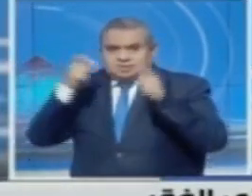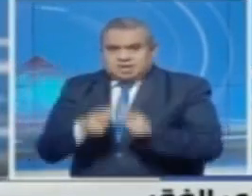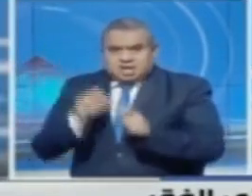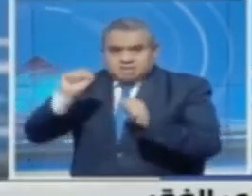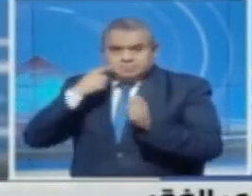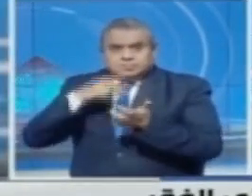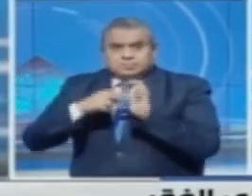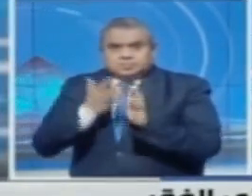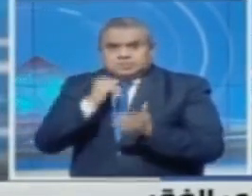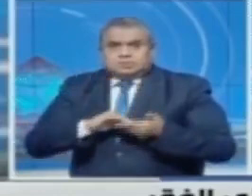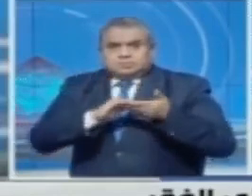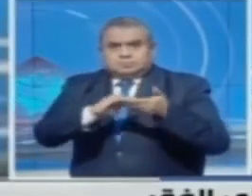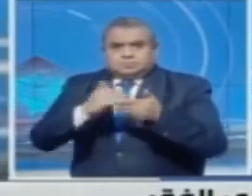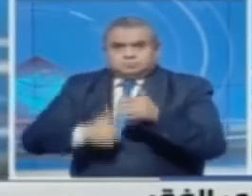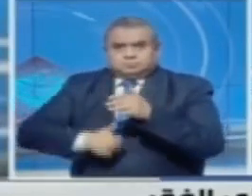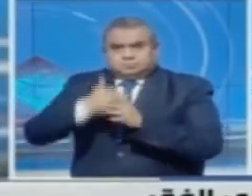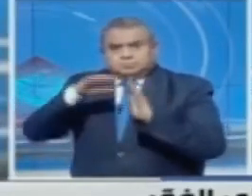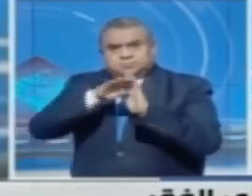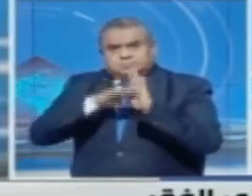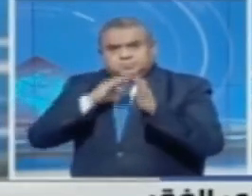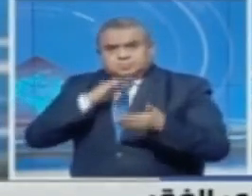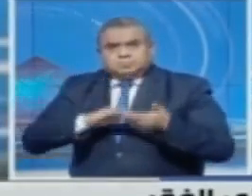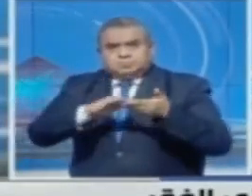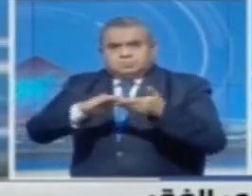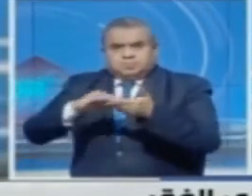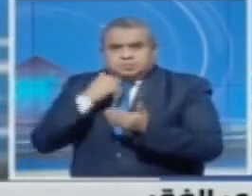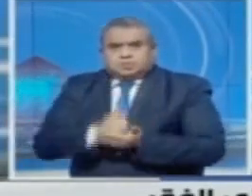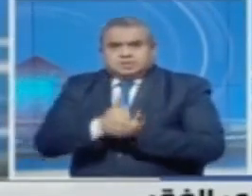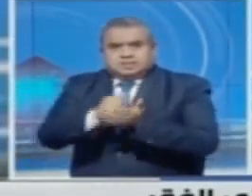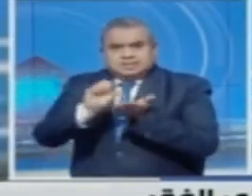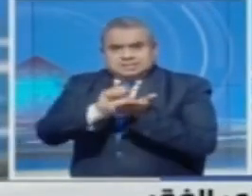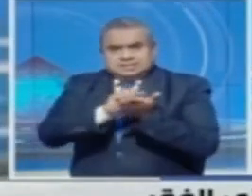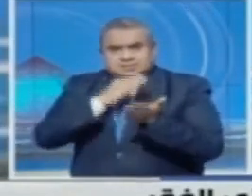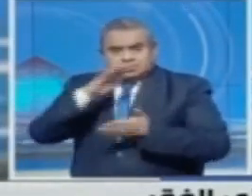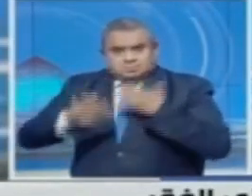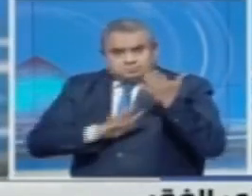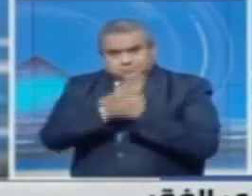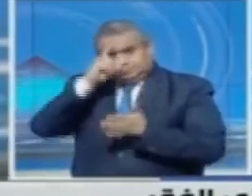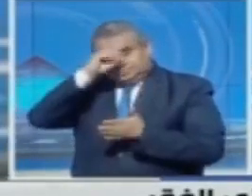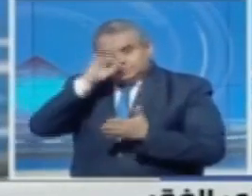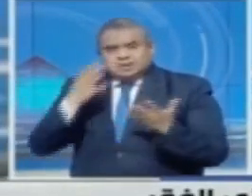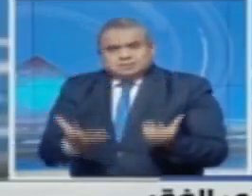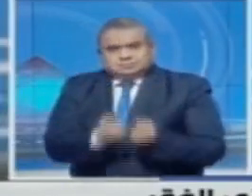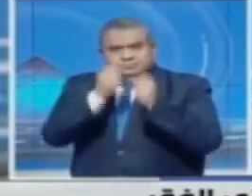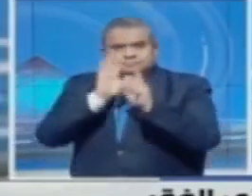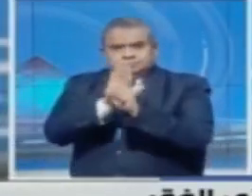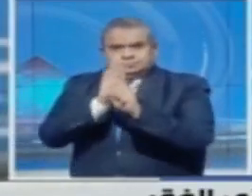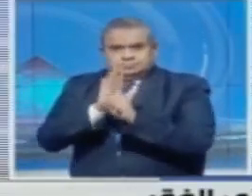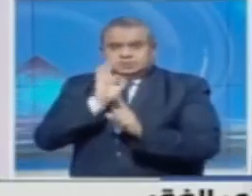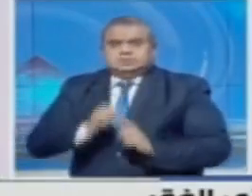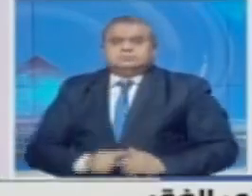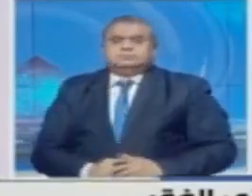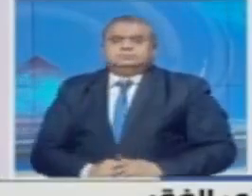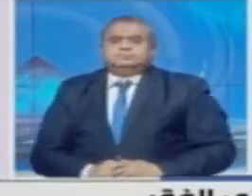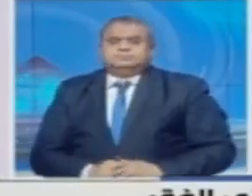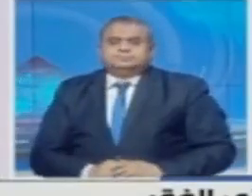لحشد الإمكانات ووضع الآليات اللازمة لمساعدة الدول التي تواجه أزمات حادة.